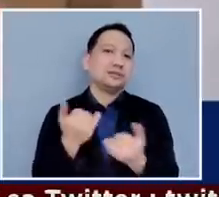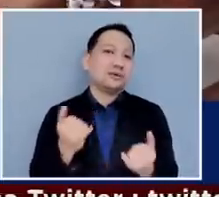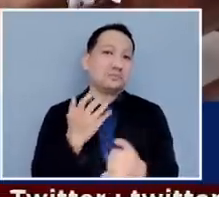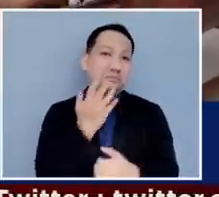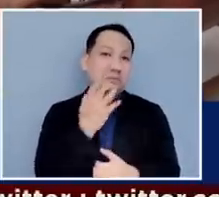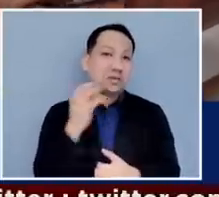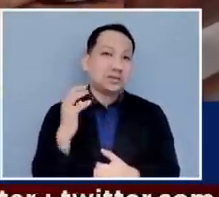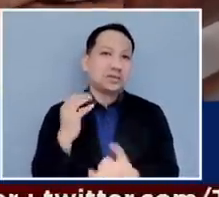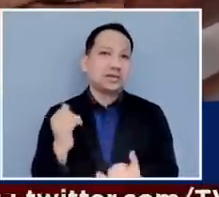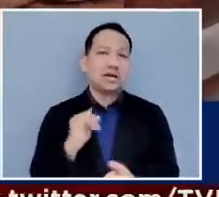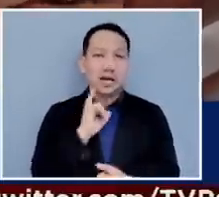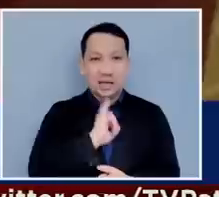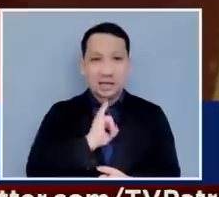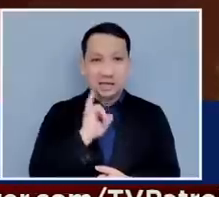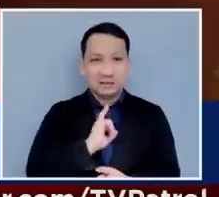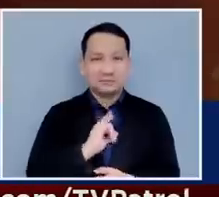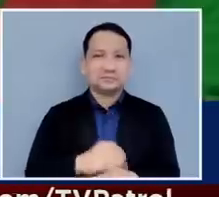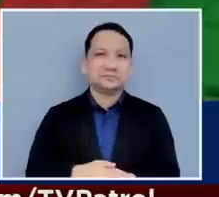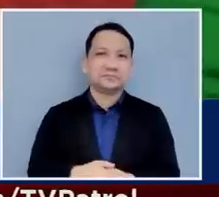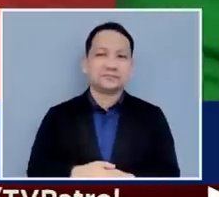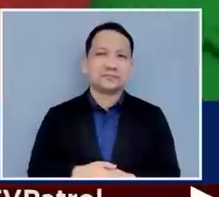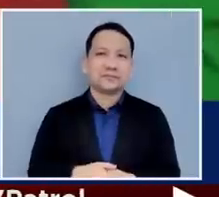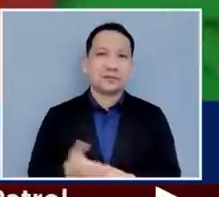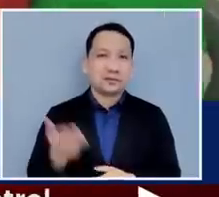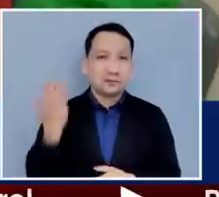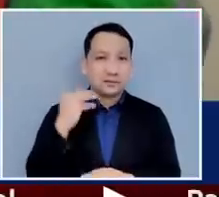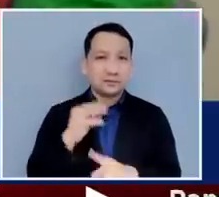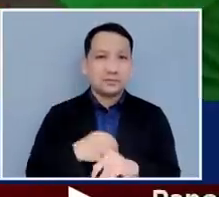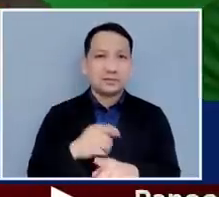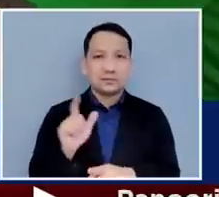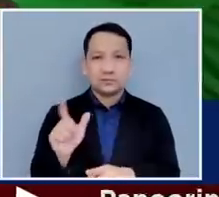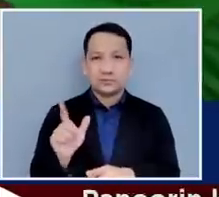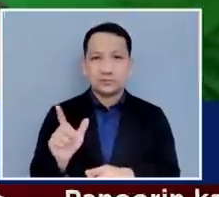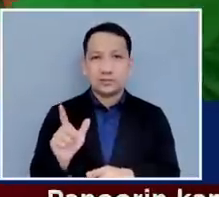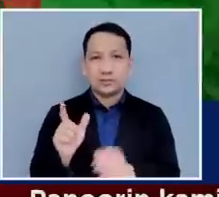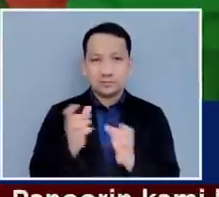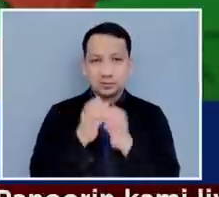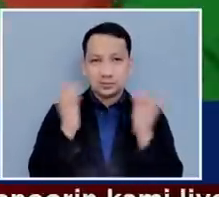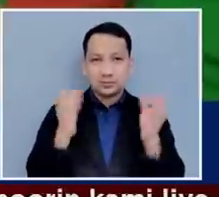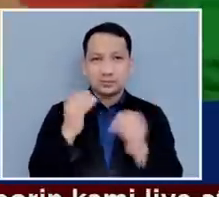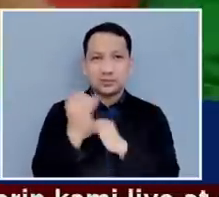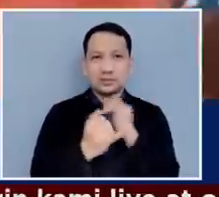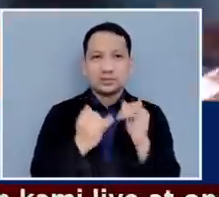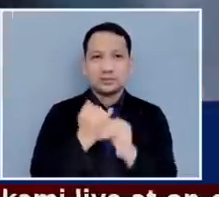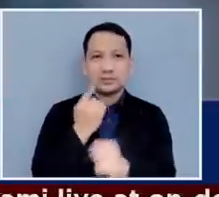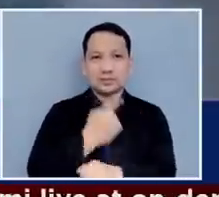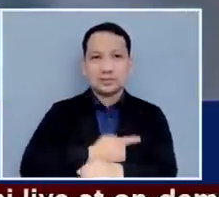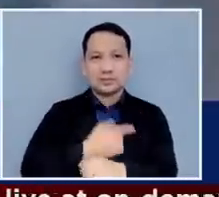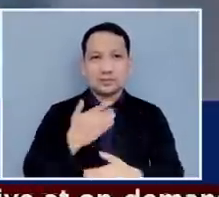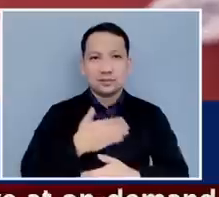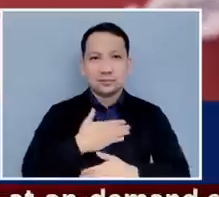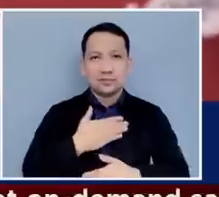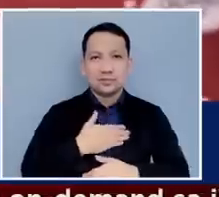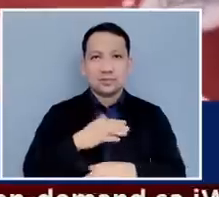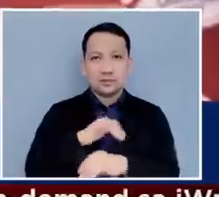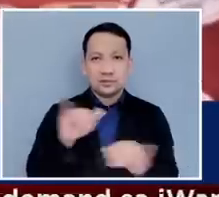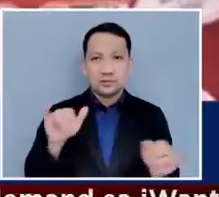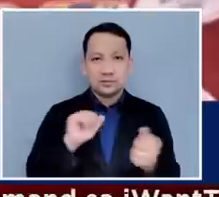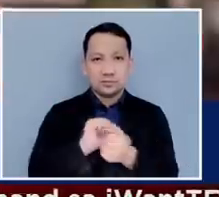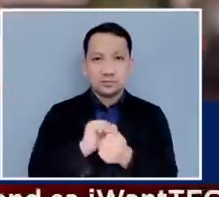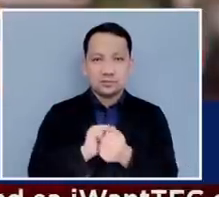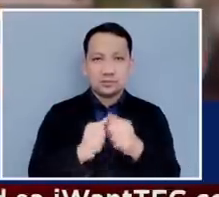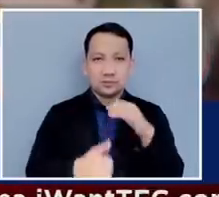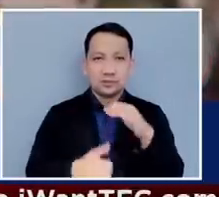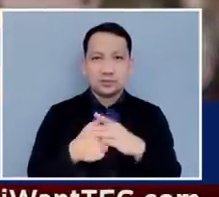panahon, ang ice cream. Nitong March 20, ipinagdiwang ang International Day of Happiness at kasabay nito, naglabas ng